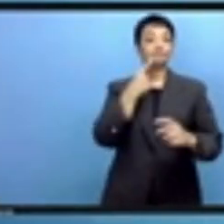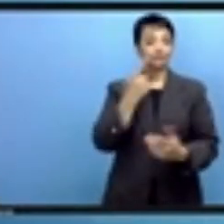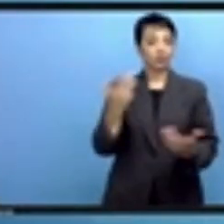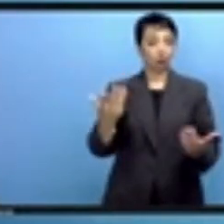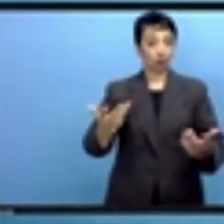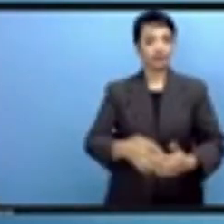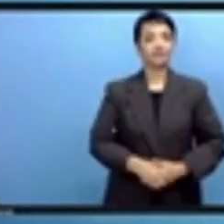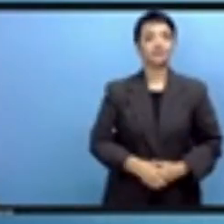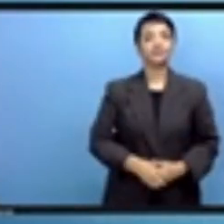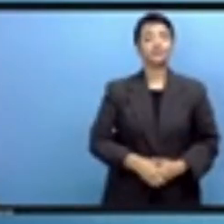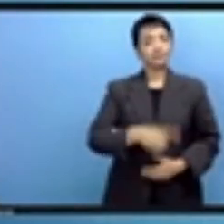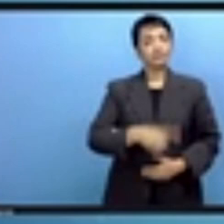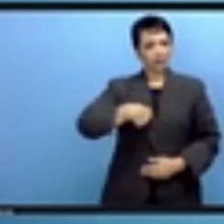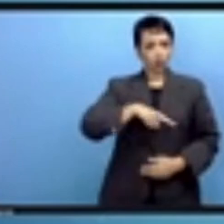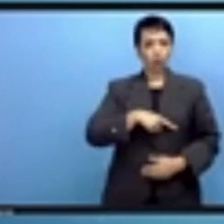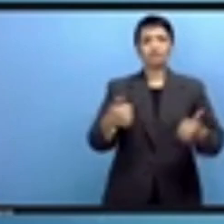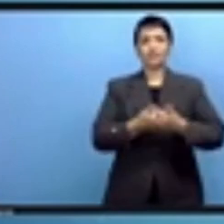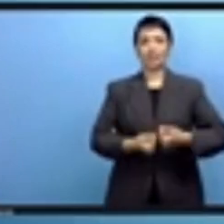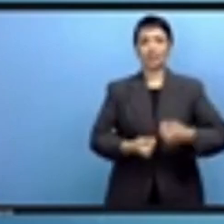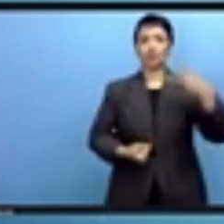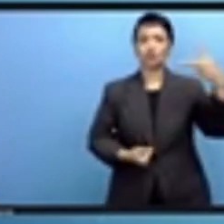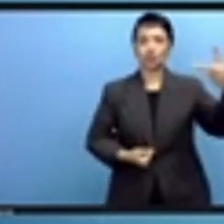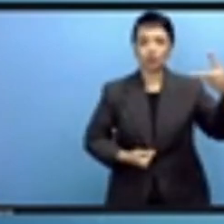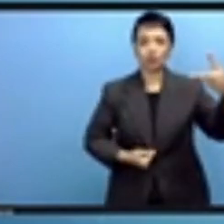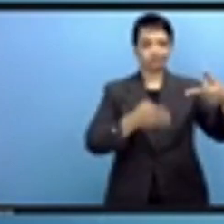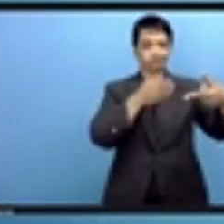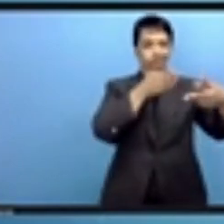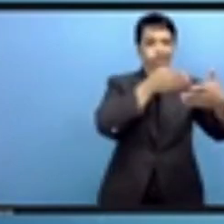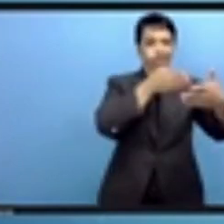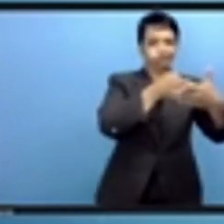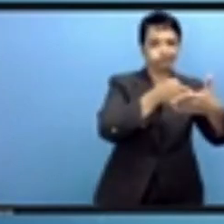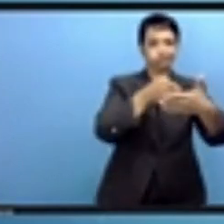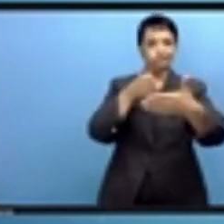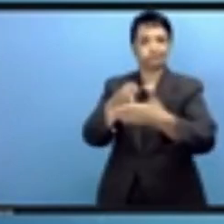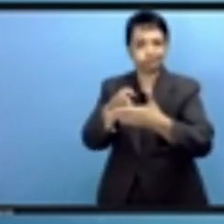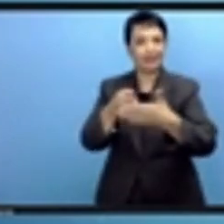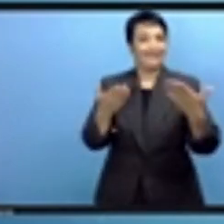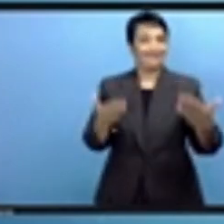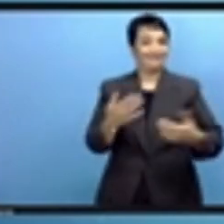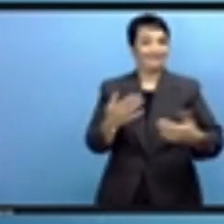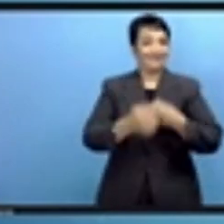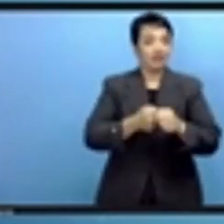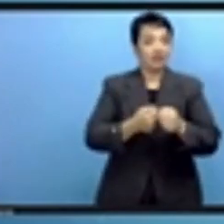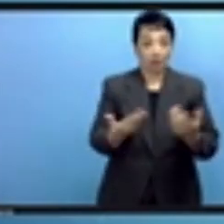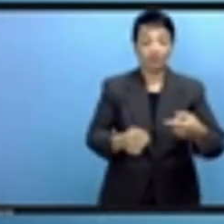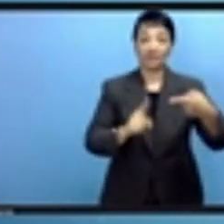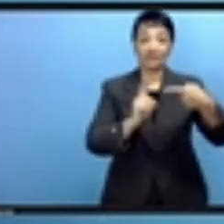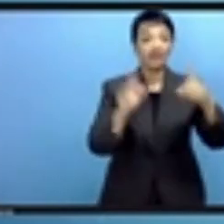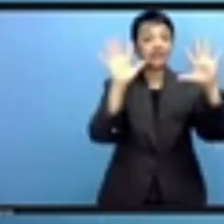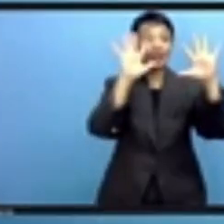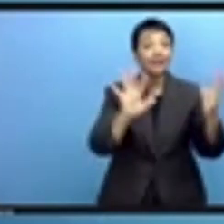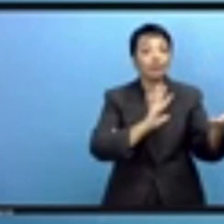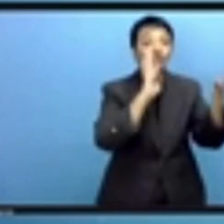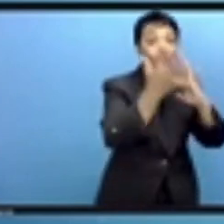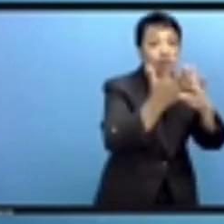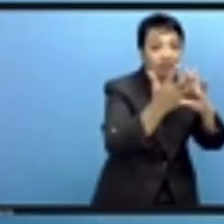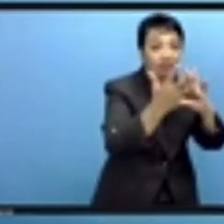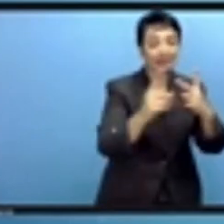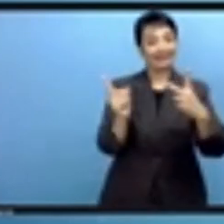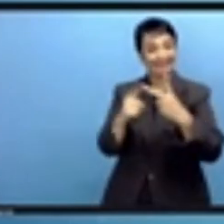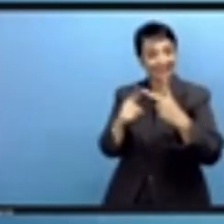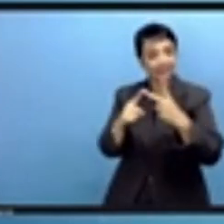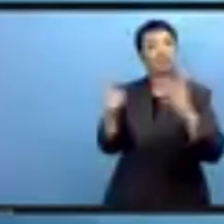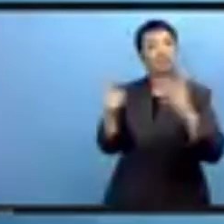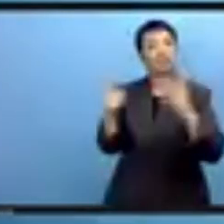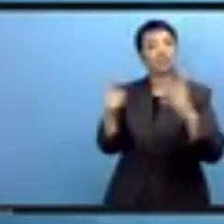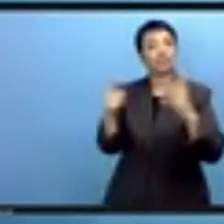2024年的这个联合国的这个数字未来的峰会。那么首先呢，跟我在最后呢，我想说乌特雷斯秘书